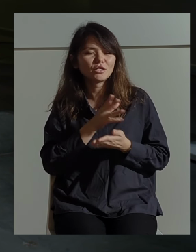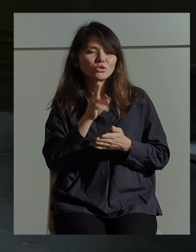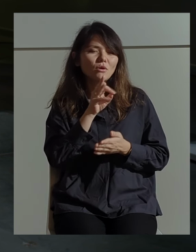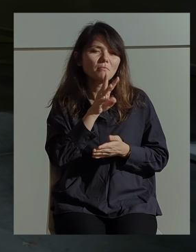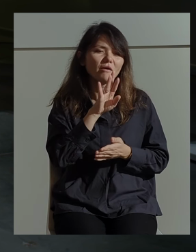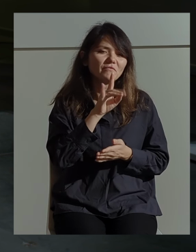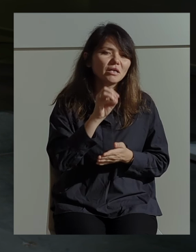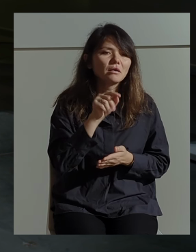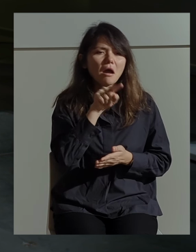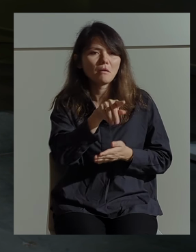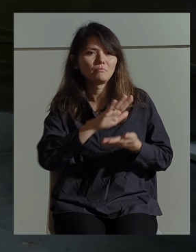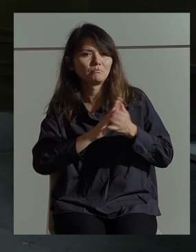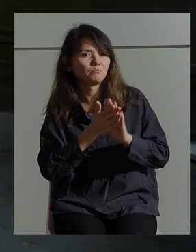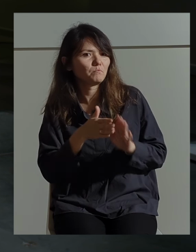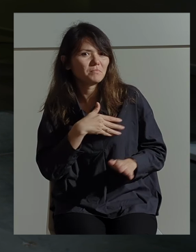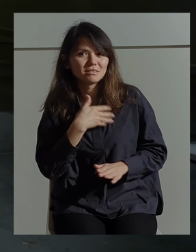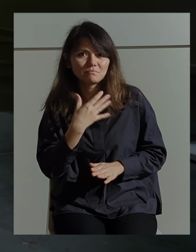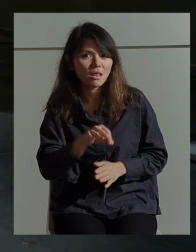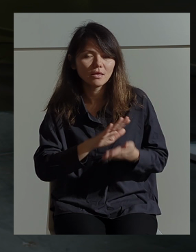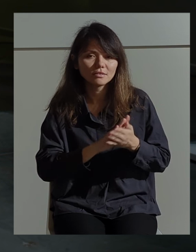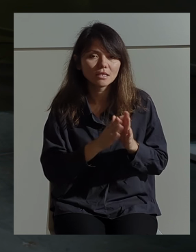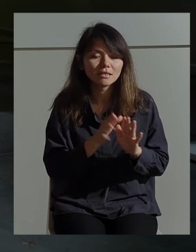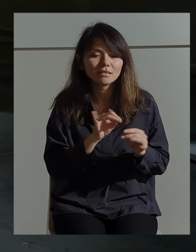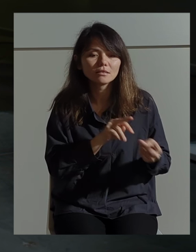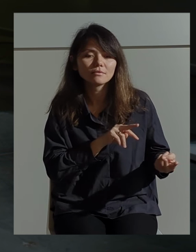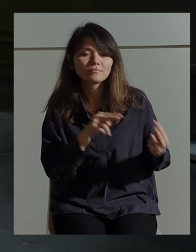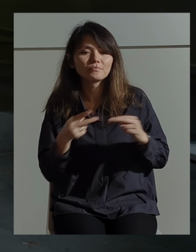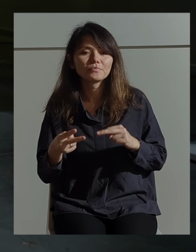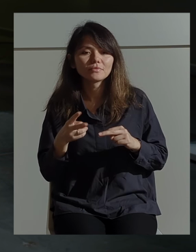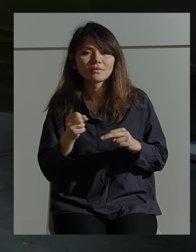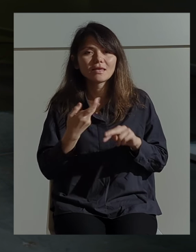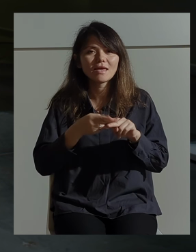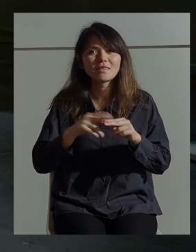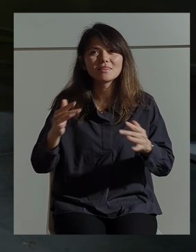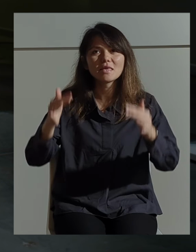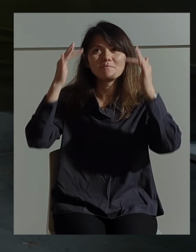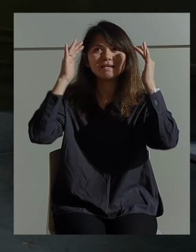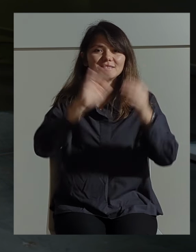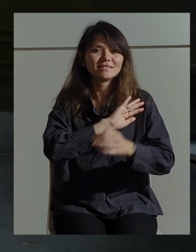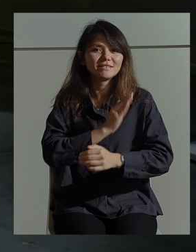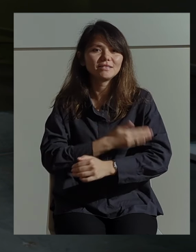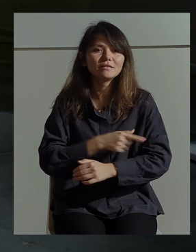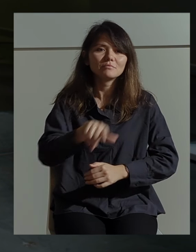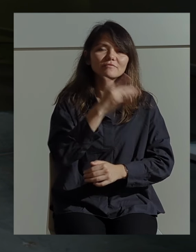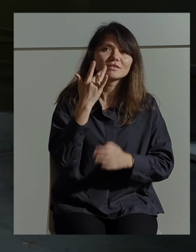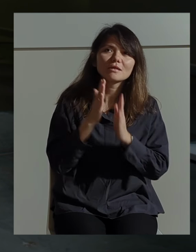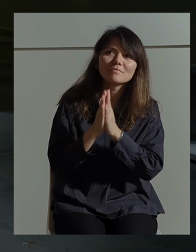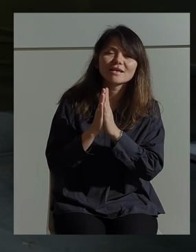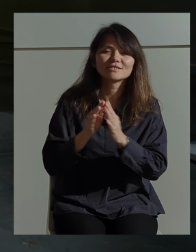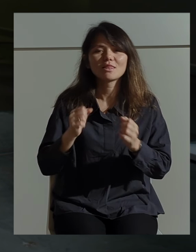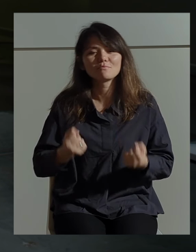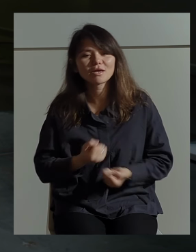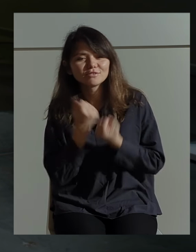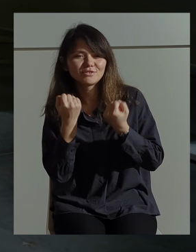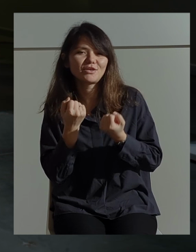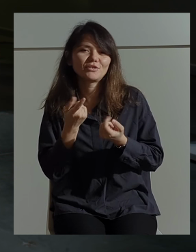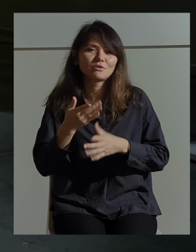бесполезно договариваться и вот именно на на место вот этих небесных сил у которых мы раньше там просили поддержки подмоги или